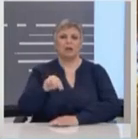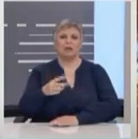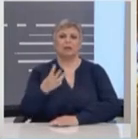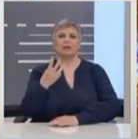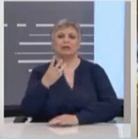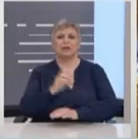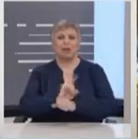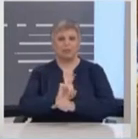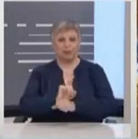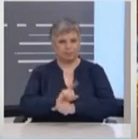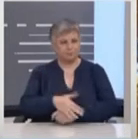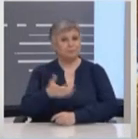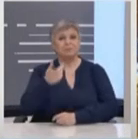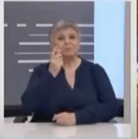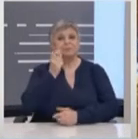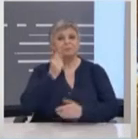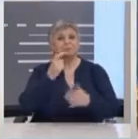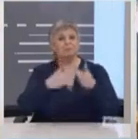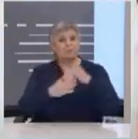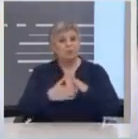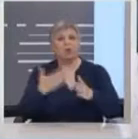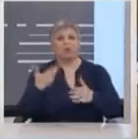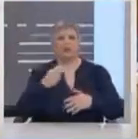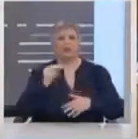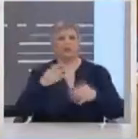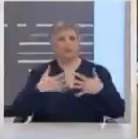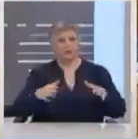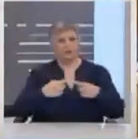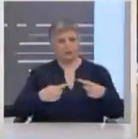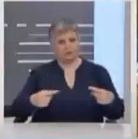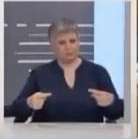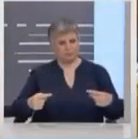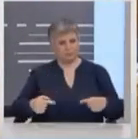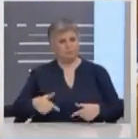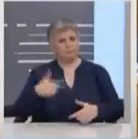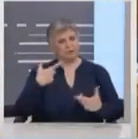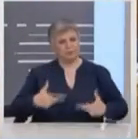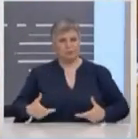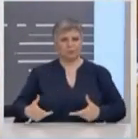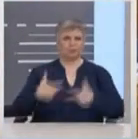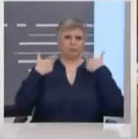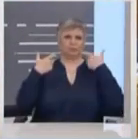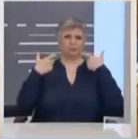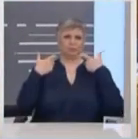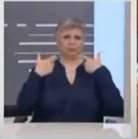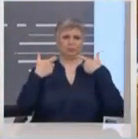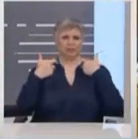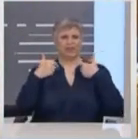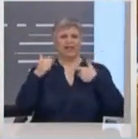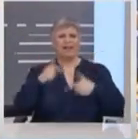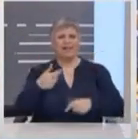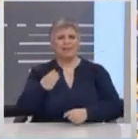Κύριε Πρόεδρε, κυρίες και κύριοι βουλευτές, παρόλο τον αποκλεισμό μας, δεν έχουμε την